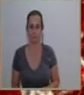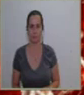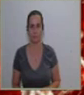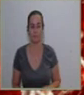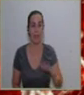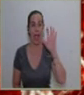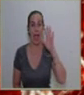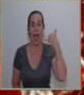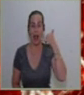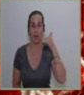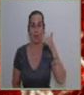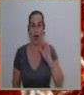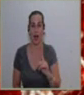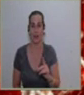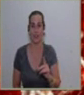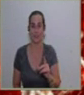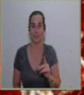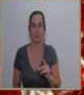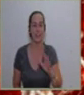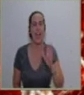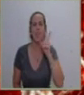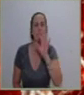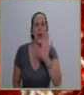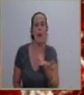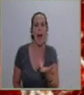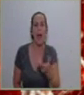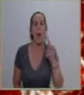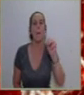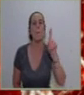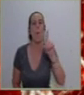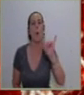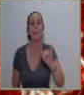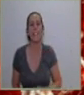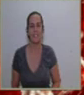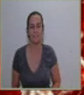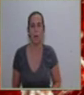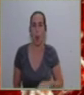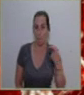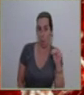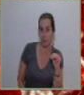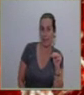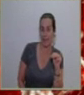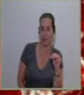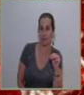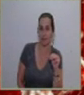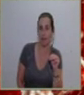שיתקשר מחר. הלו, יבדי תשמוטק. כן, איך קוראים לך? מוטי. מוטי?